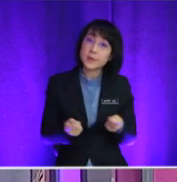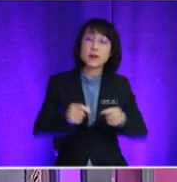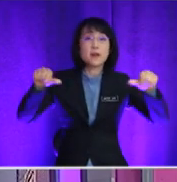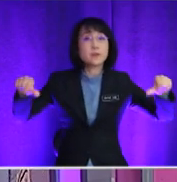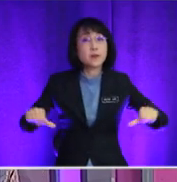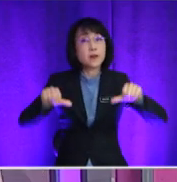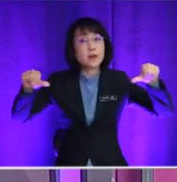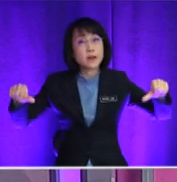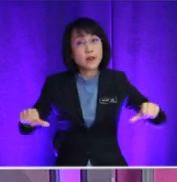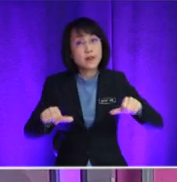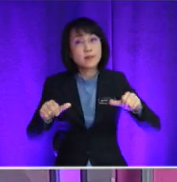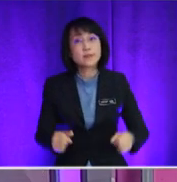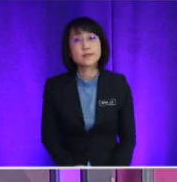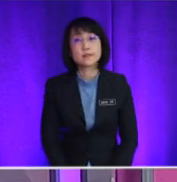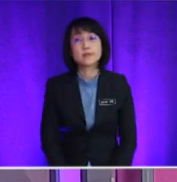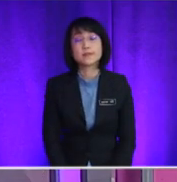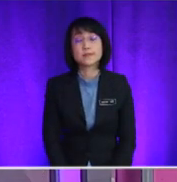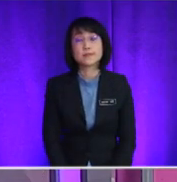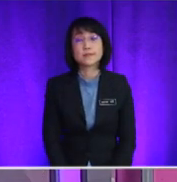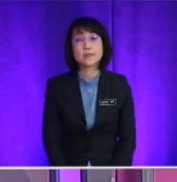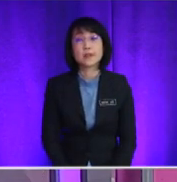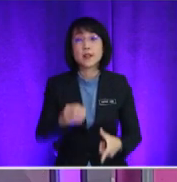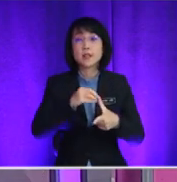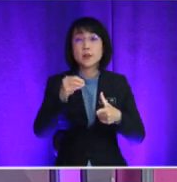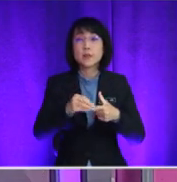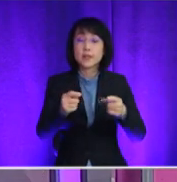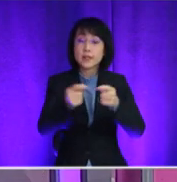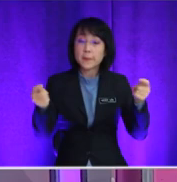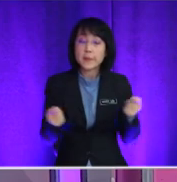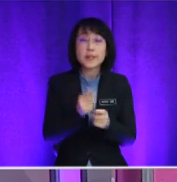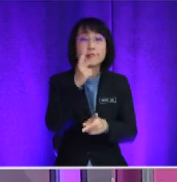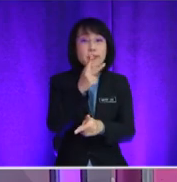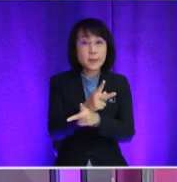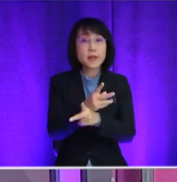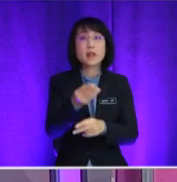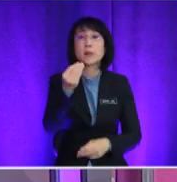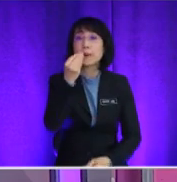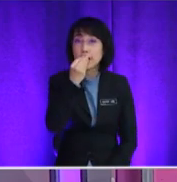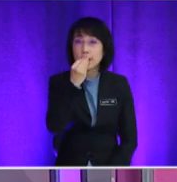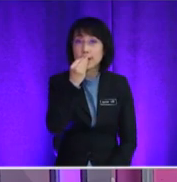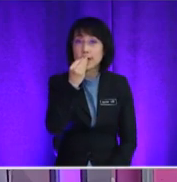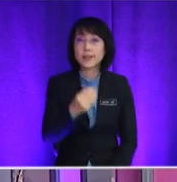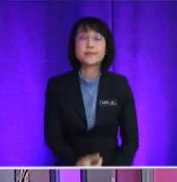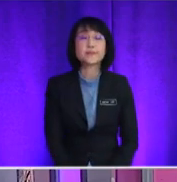ataupun dituang-buang penyimpanan makanan Oke jadi